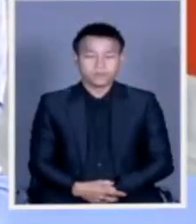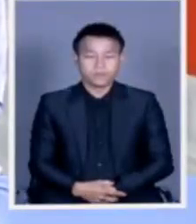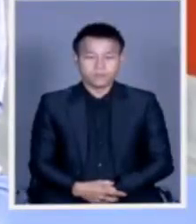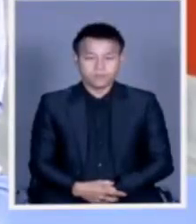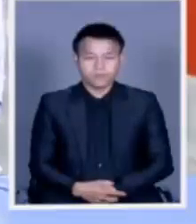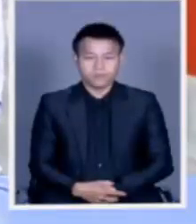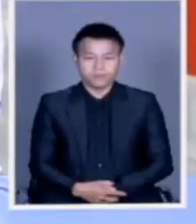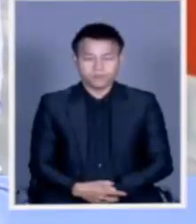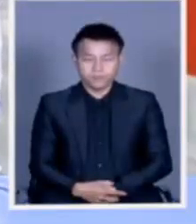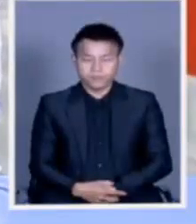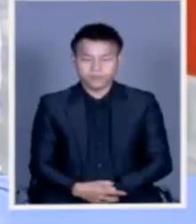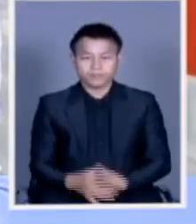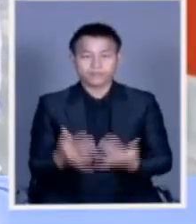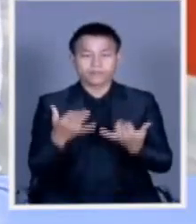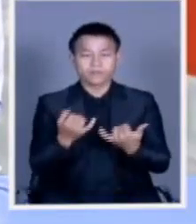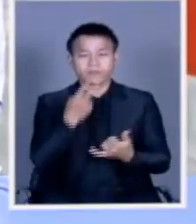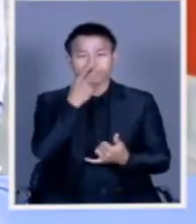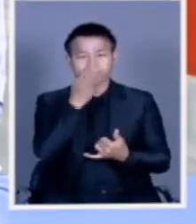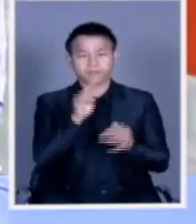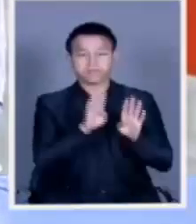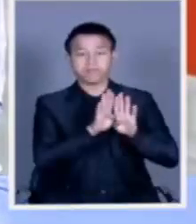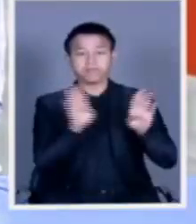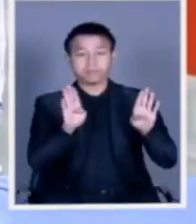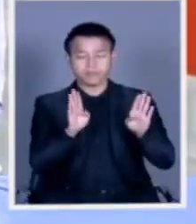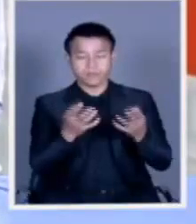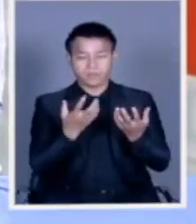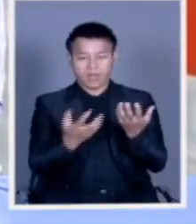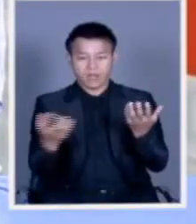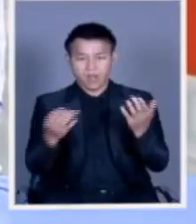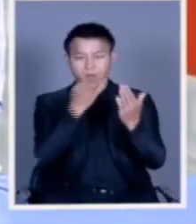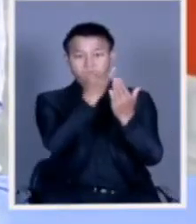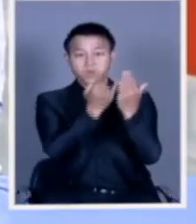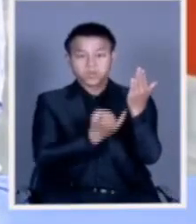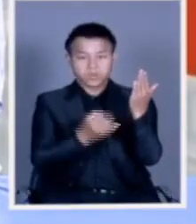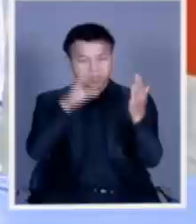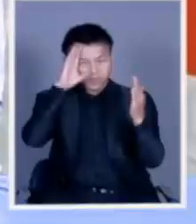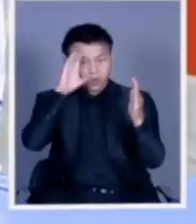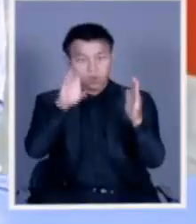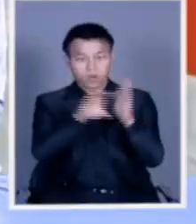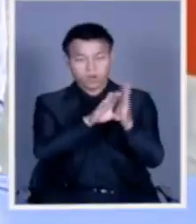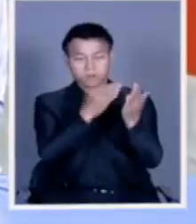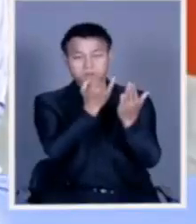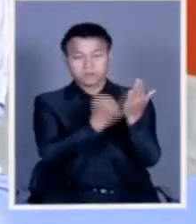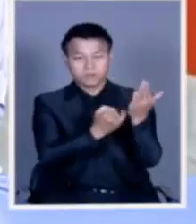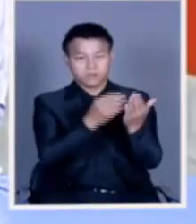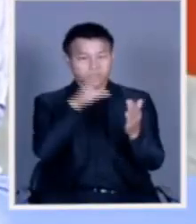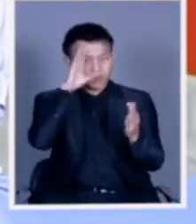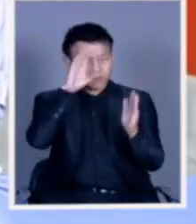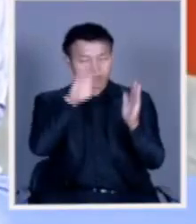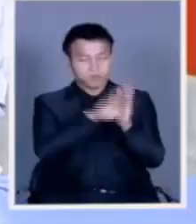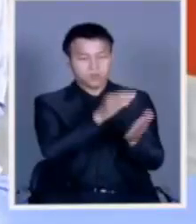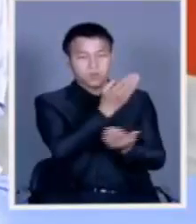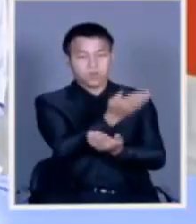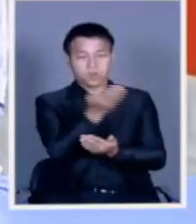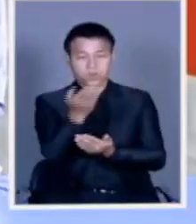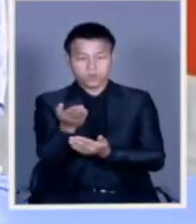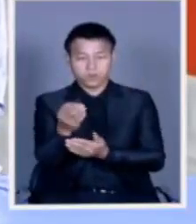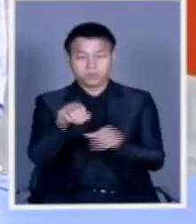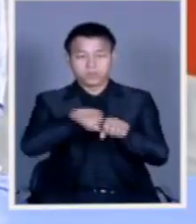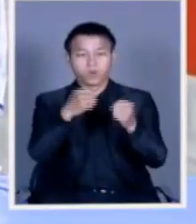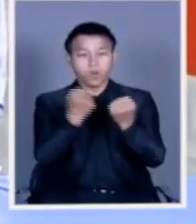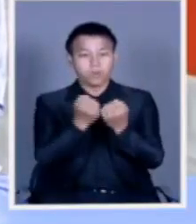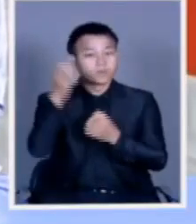มาเพื่อการเปิดงานวางแสดงวิจิตรกรรมห่วมสมัยระหว่างสมาคมวิจิตรศิลป์ลาวและสมาคม